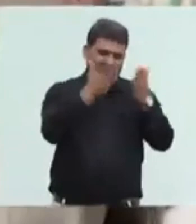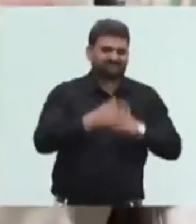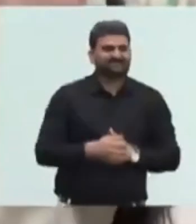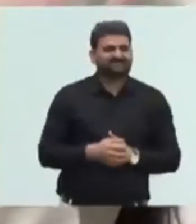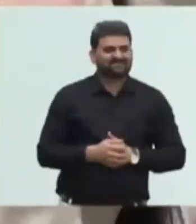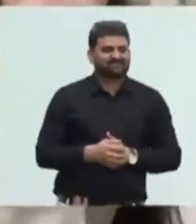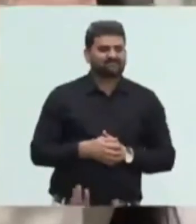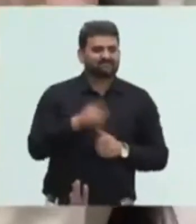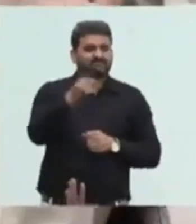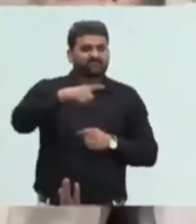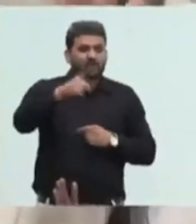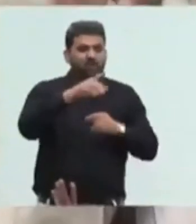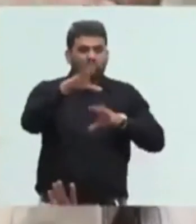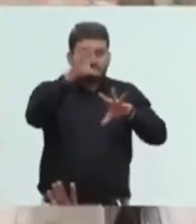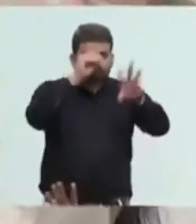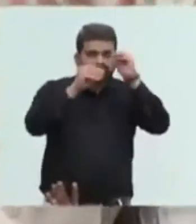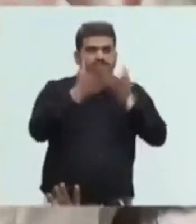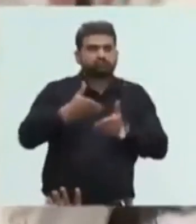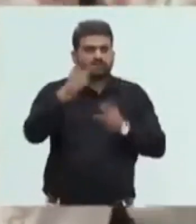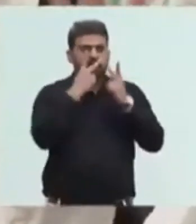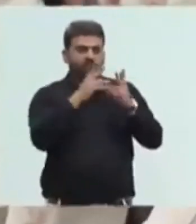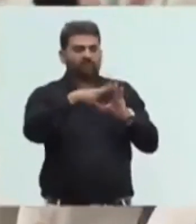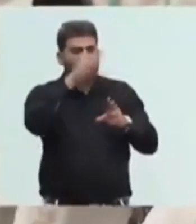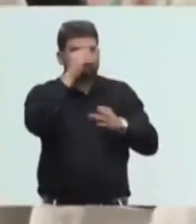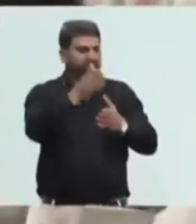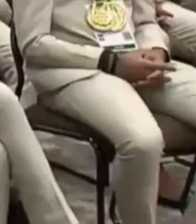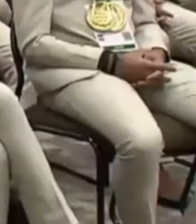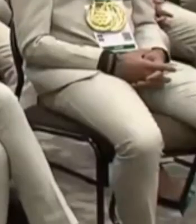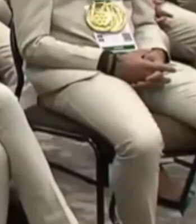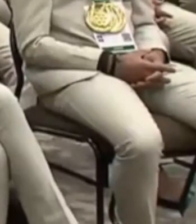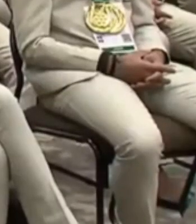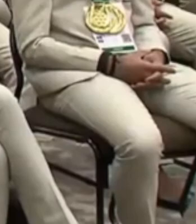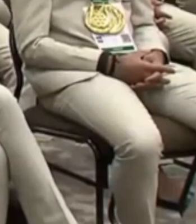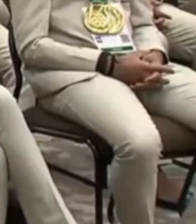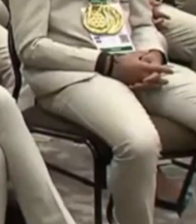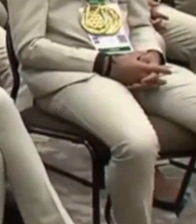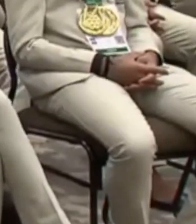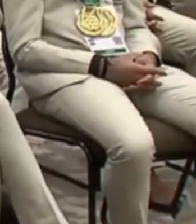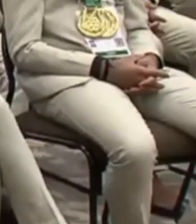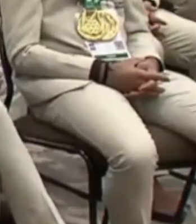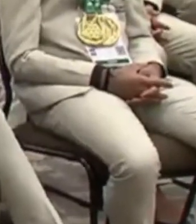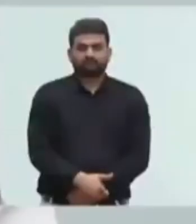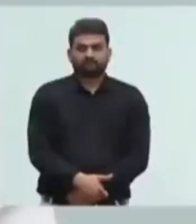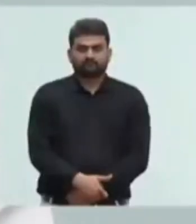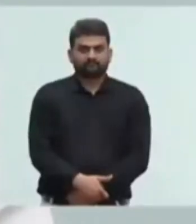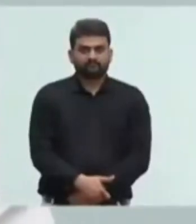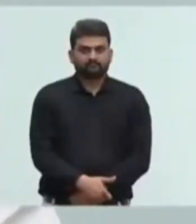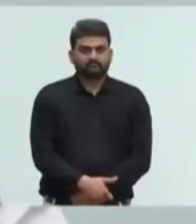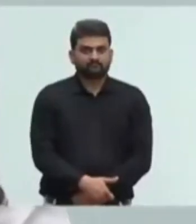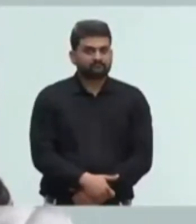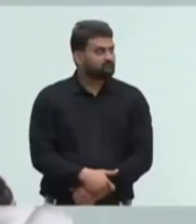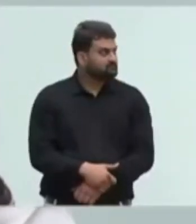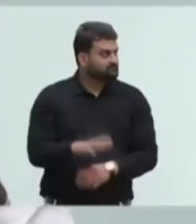आप सबको प्रेरणा देती रहेगी जाफरी निश्चय टेनिस हां